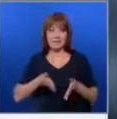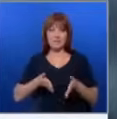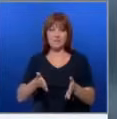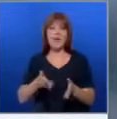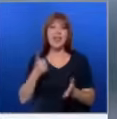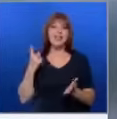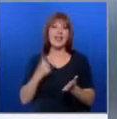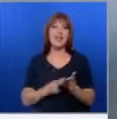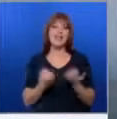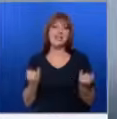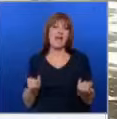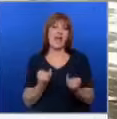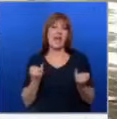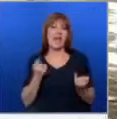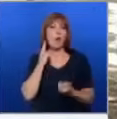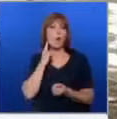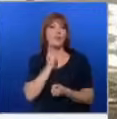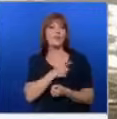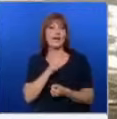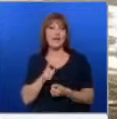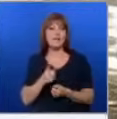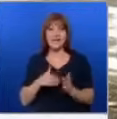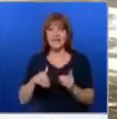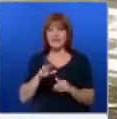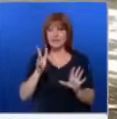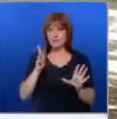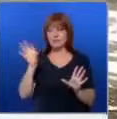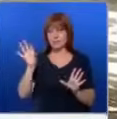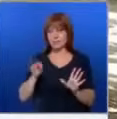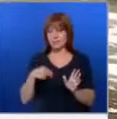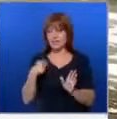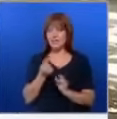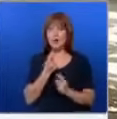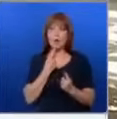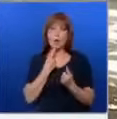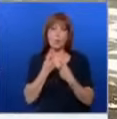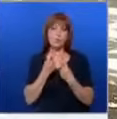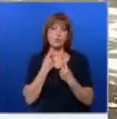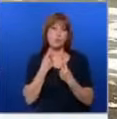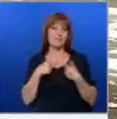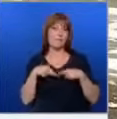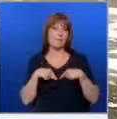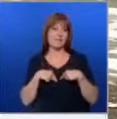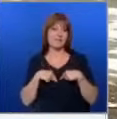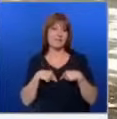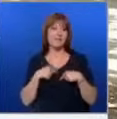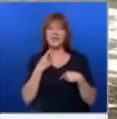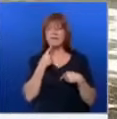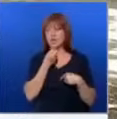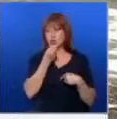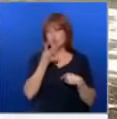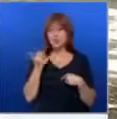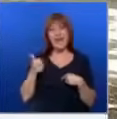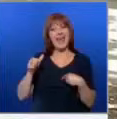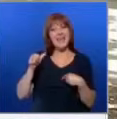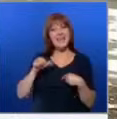се налагат по-леки наказания. Над 80% се дават условни присъди. Просто понеже при случая с